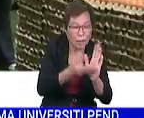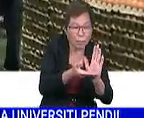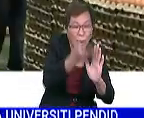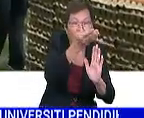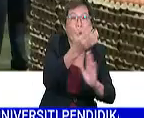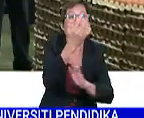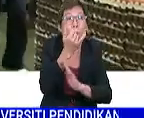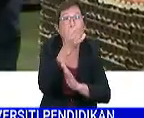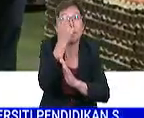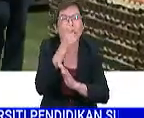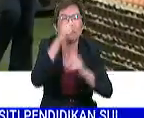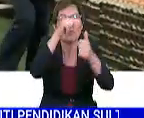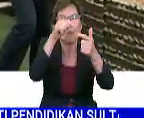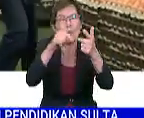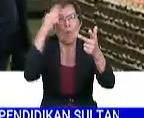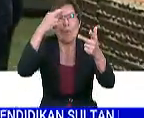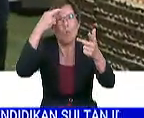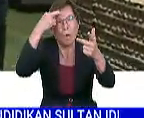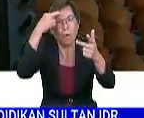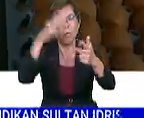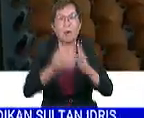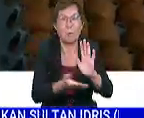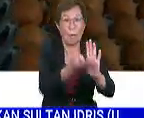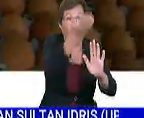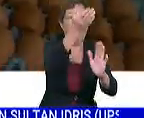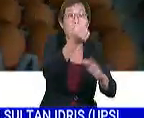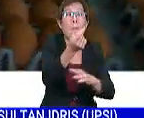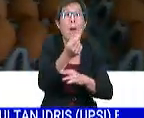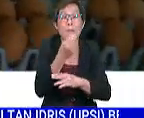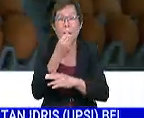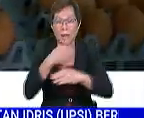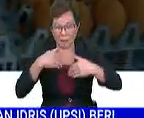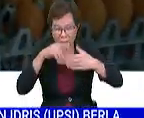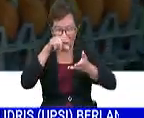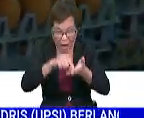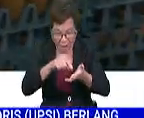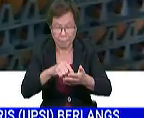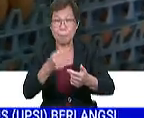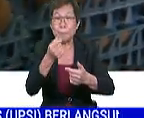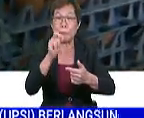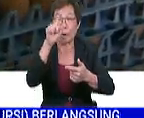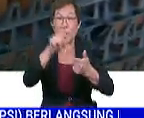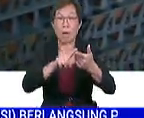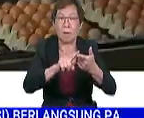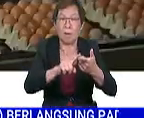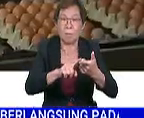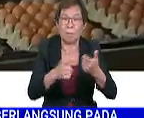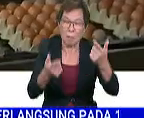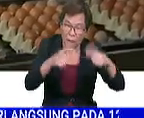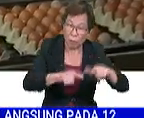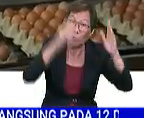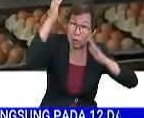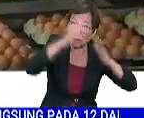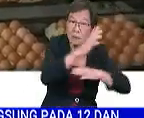berkenaan disebabkan beberapa faktor antaranya peningkatan harga makanan Haiwan ternakan situasi Itu bukan saja berlaku di